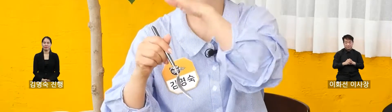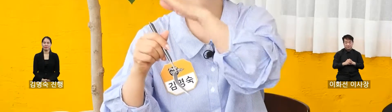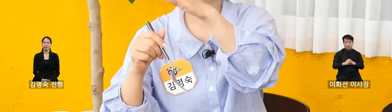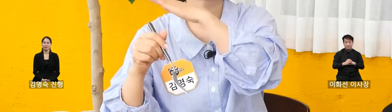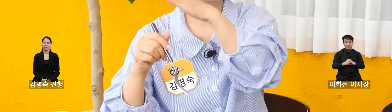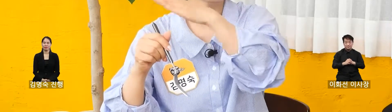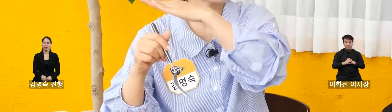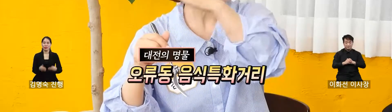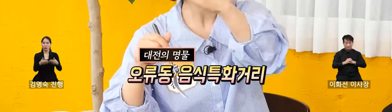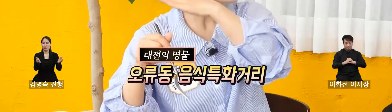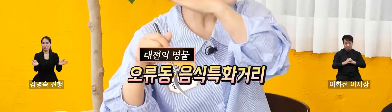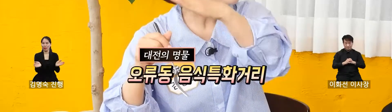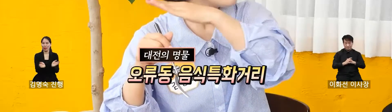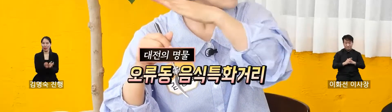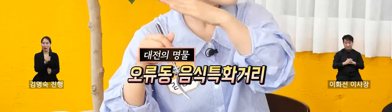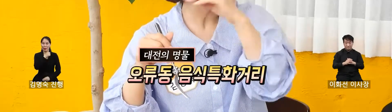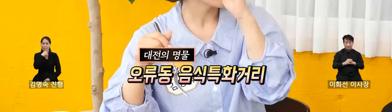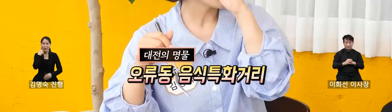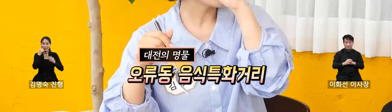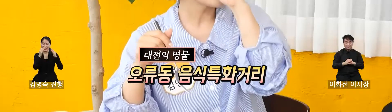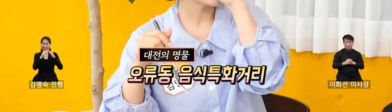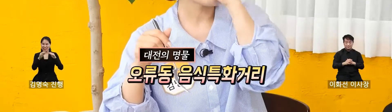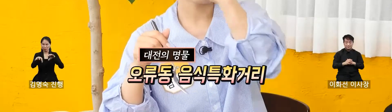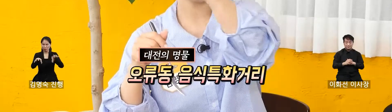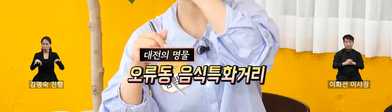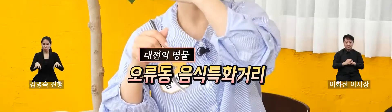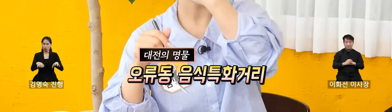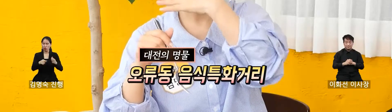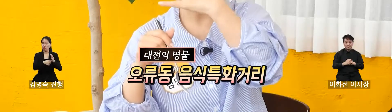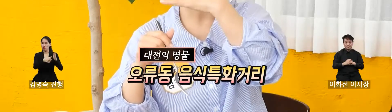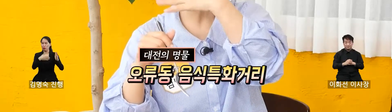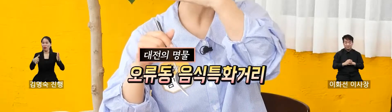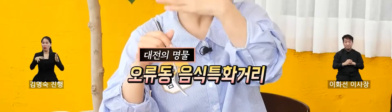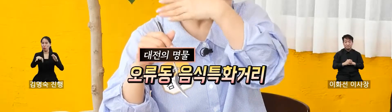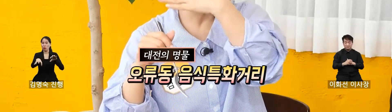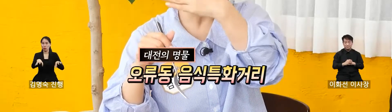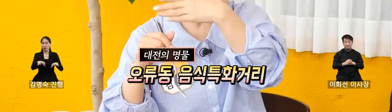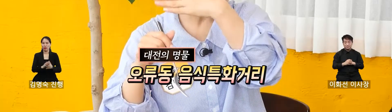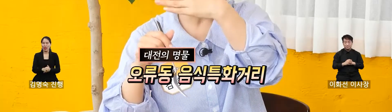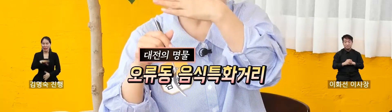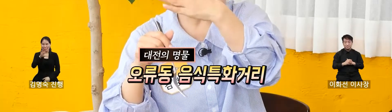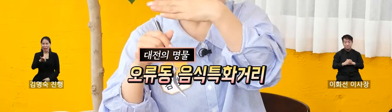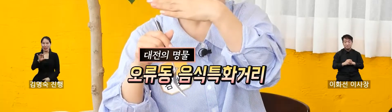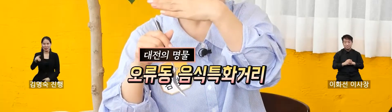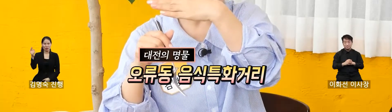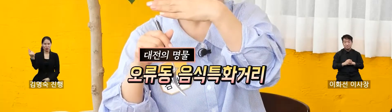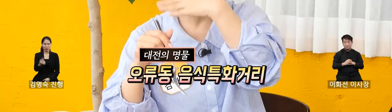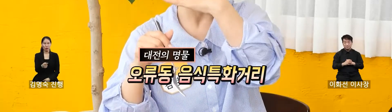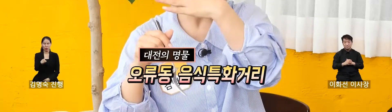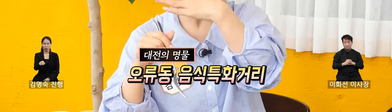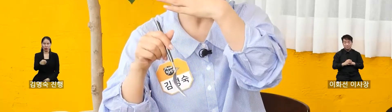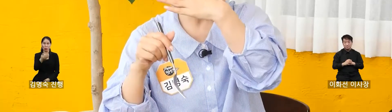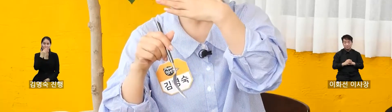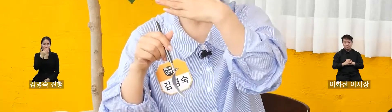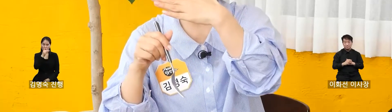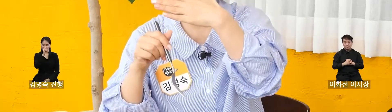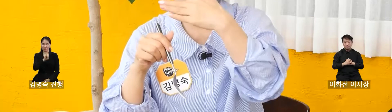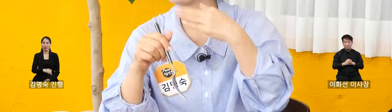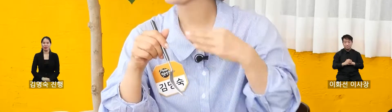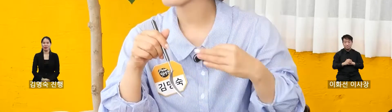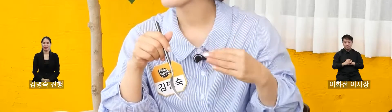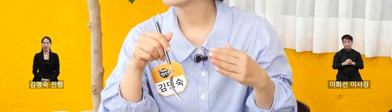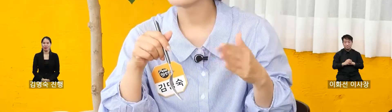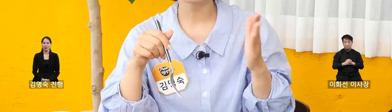이 동네가 막걸리로 유명하잖아요. 그래서 가끔 와서 뭐 먹기도 하고